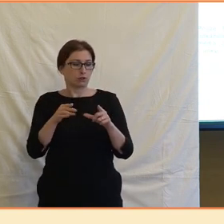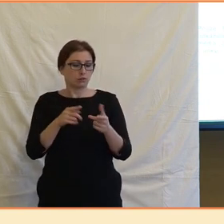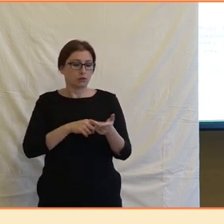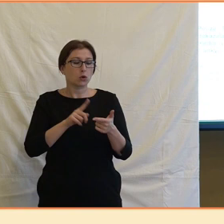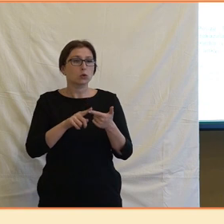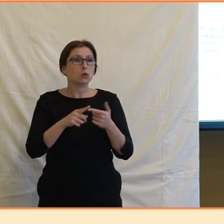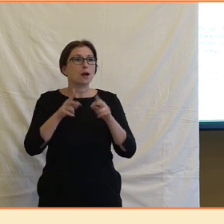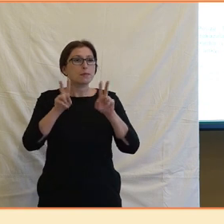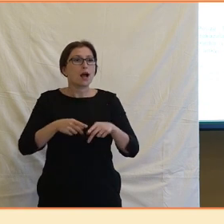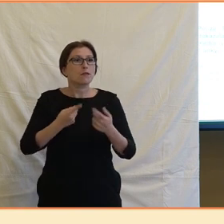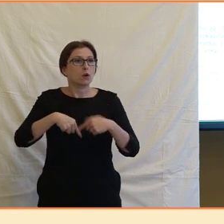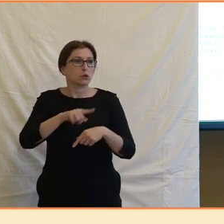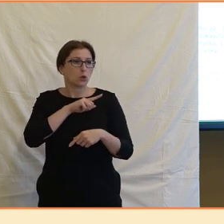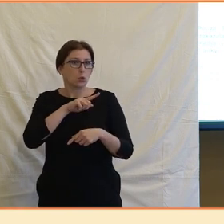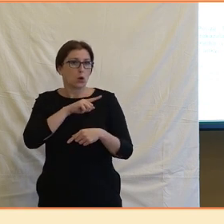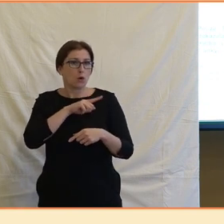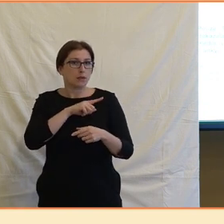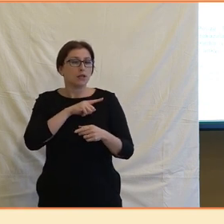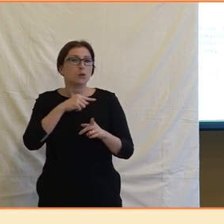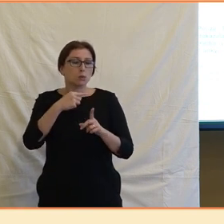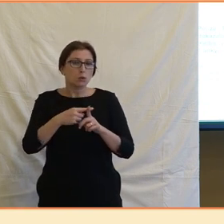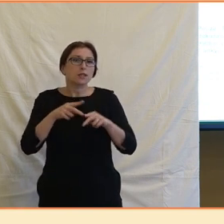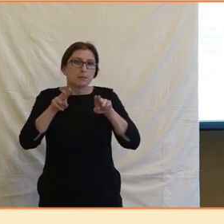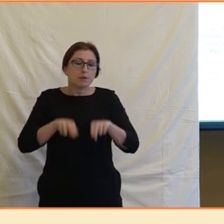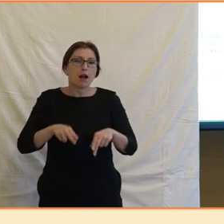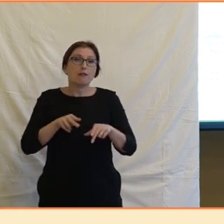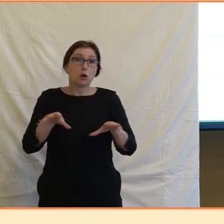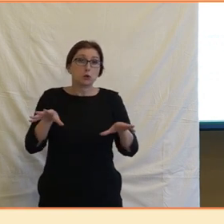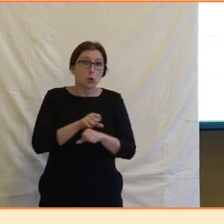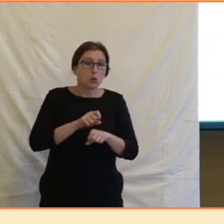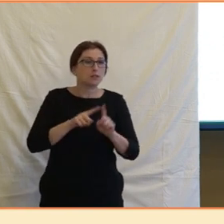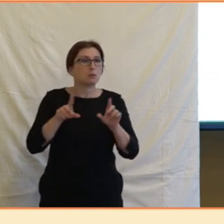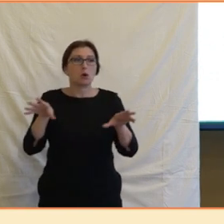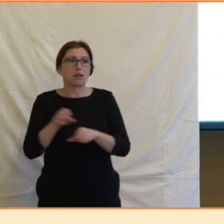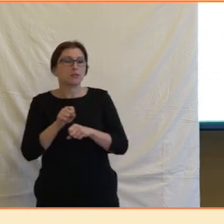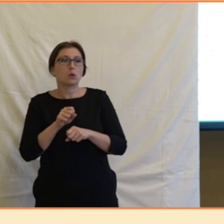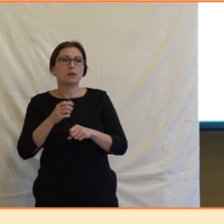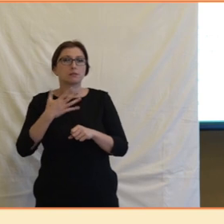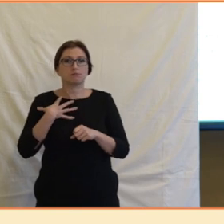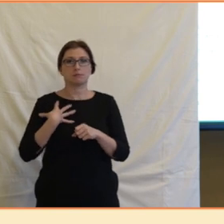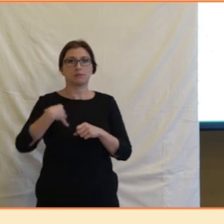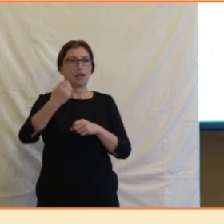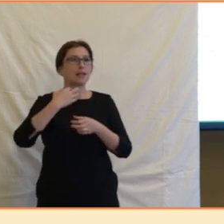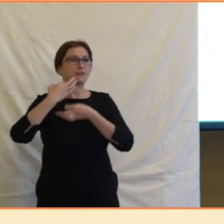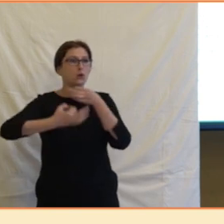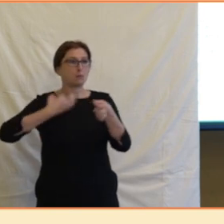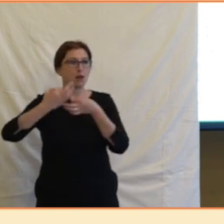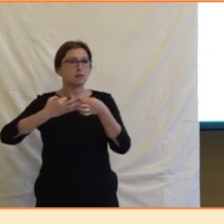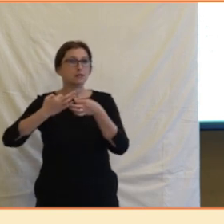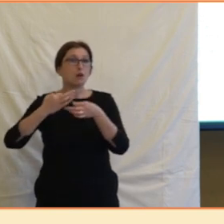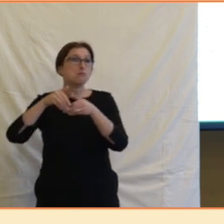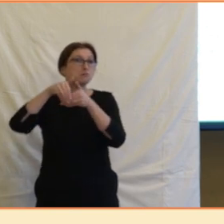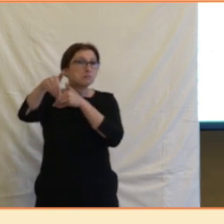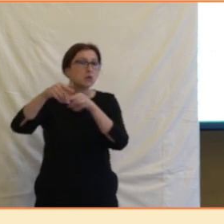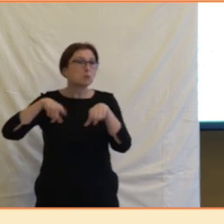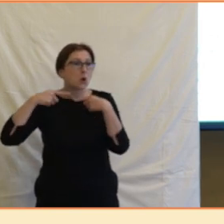je právo na soukromí a právo na to souhlasit nebo nesouhlasit se zpracováním osobních údajů. Tyto